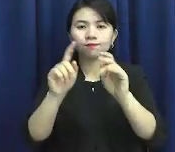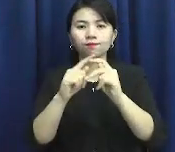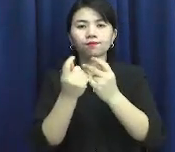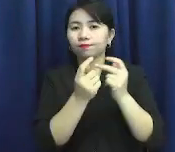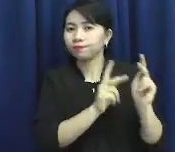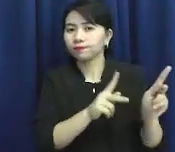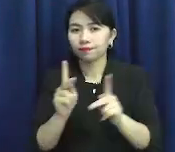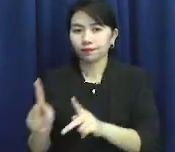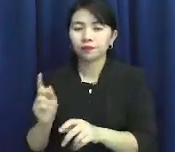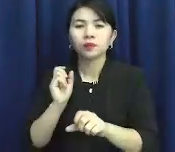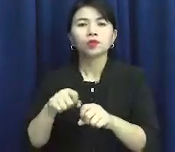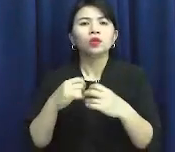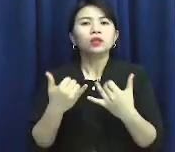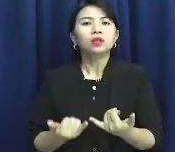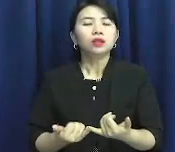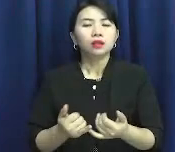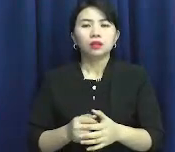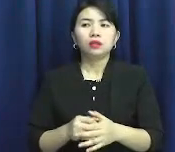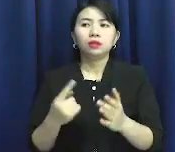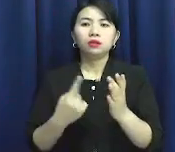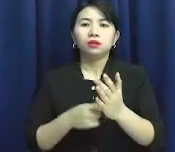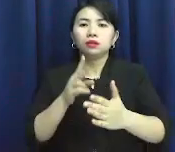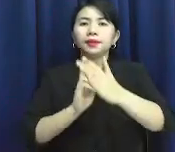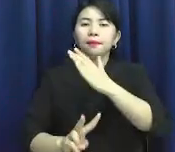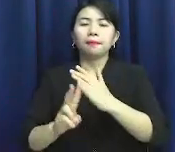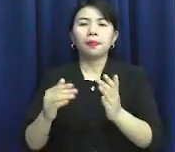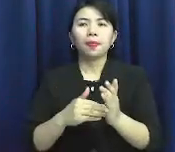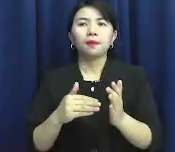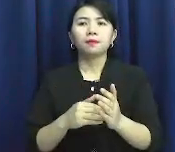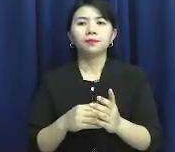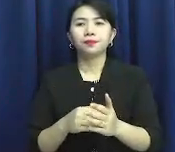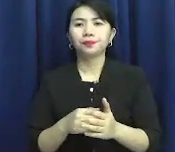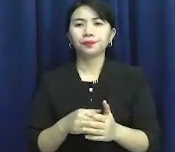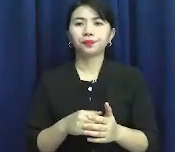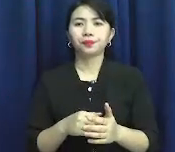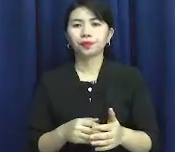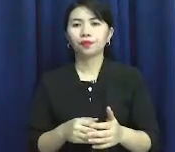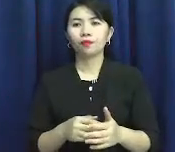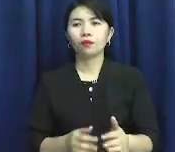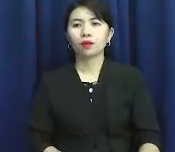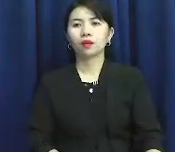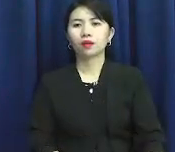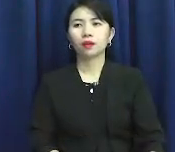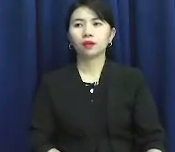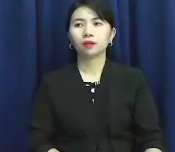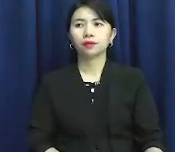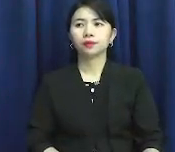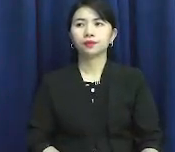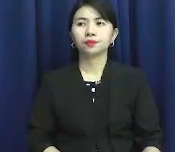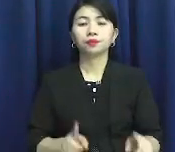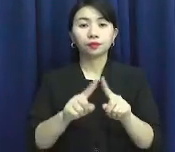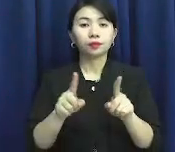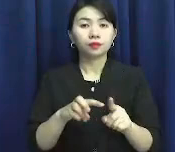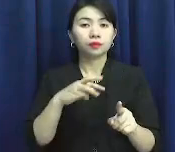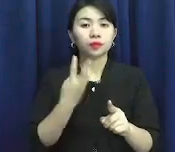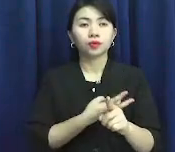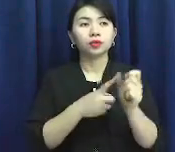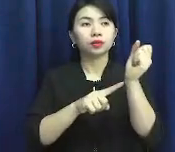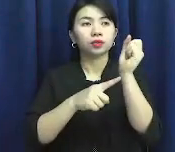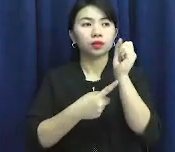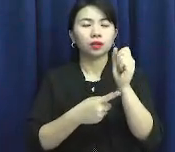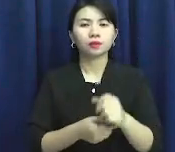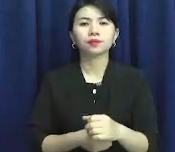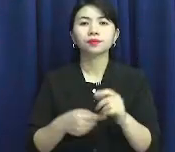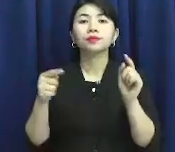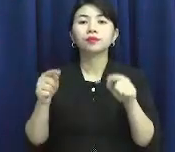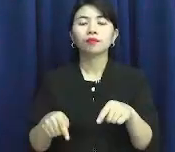verse na ito, alam nyo ba, let me just give you a short background on this. Sa panimula ng chapter 11 na ito, itong chapter 11